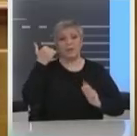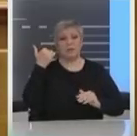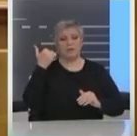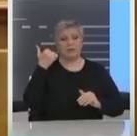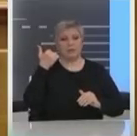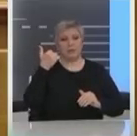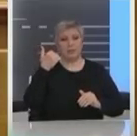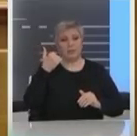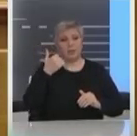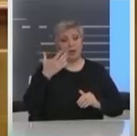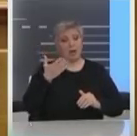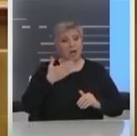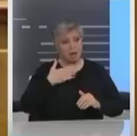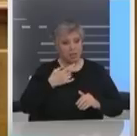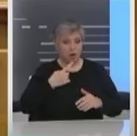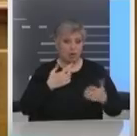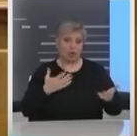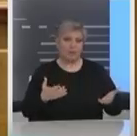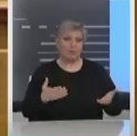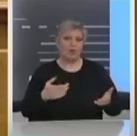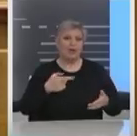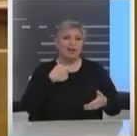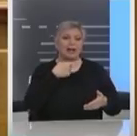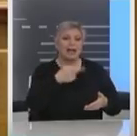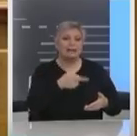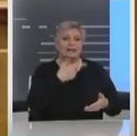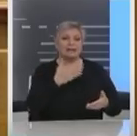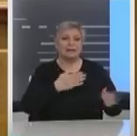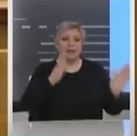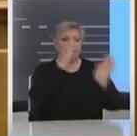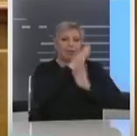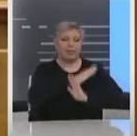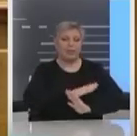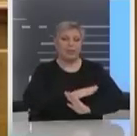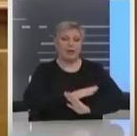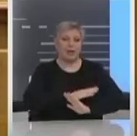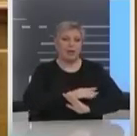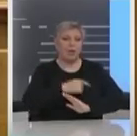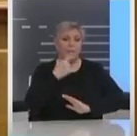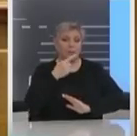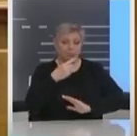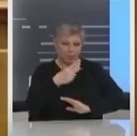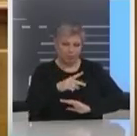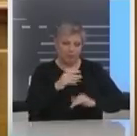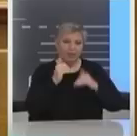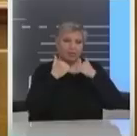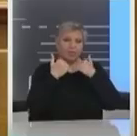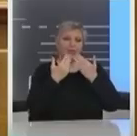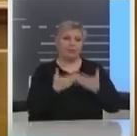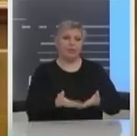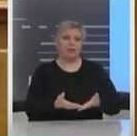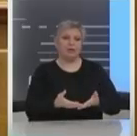κοιτάξτε, δεν μπορείτε να κρύψετε ποιοι πραγματικά είστε, διότι η μισή από εσάς,